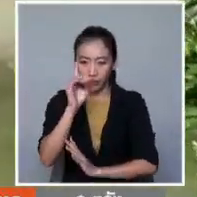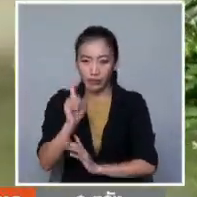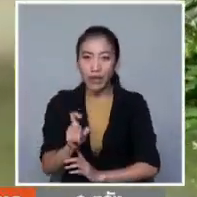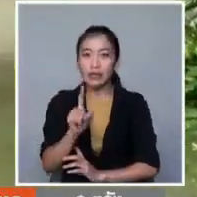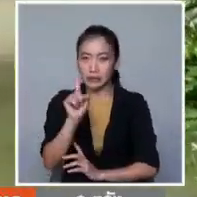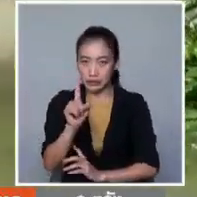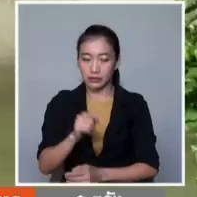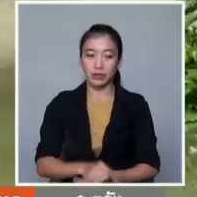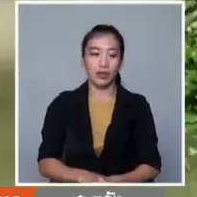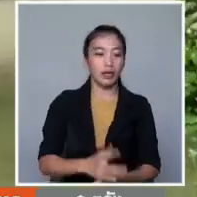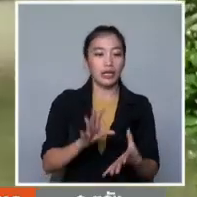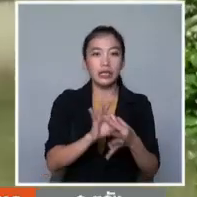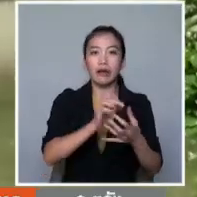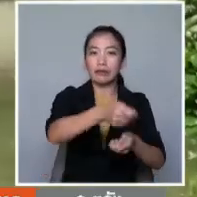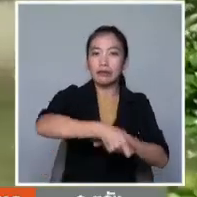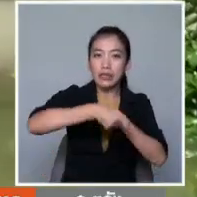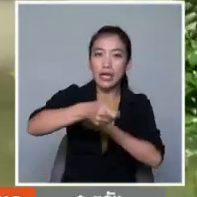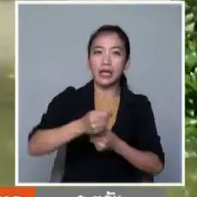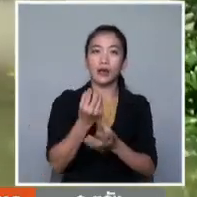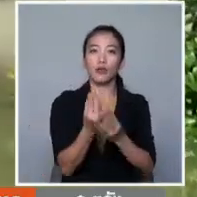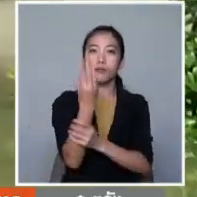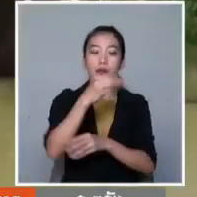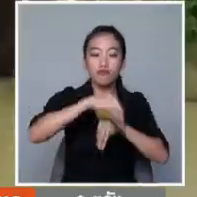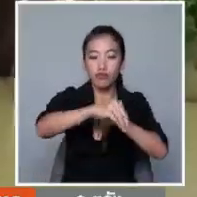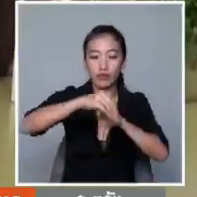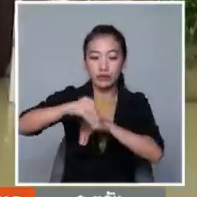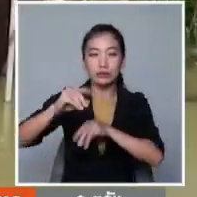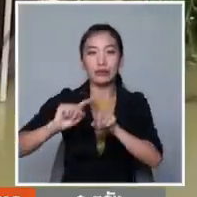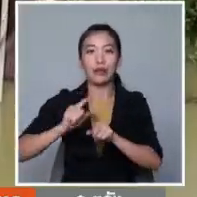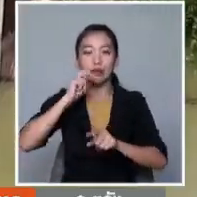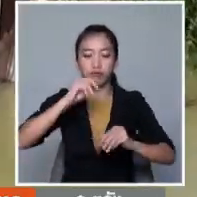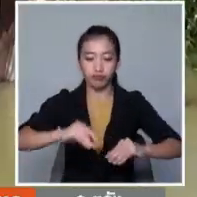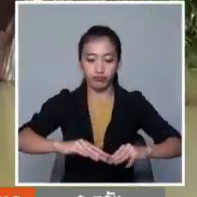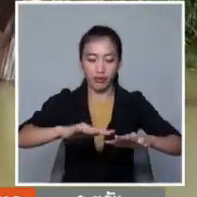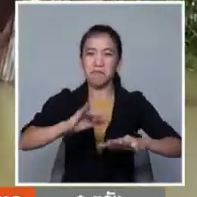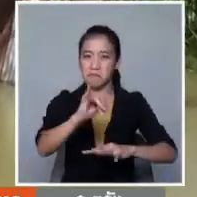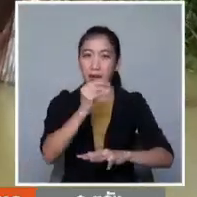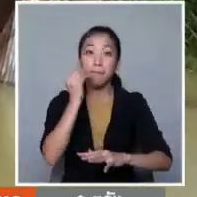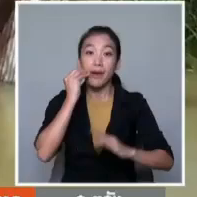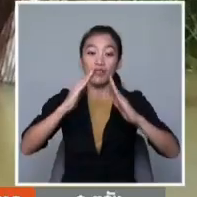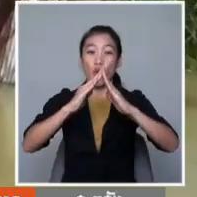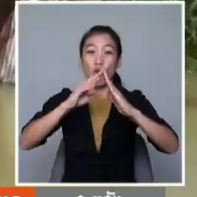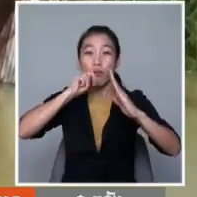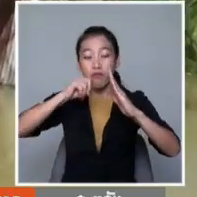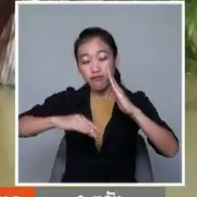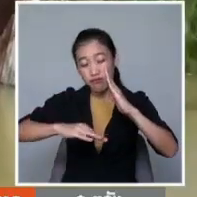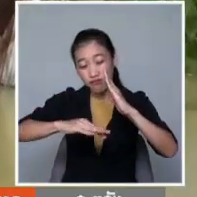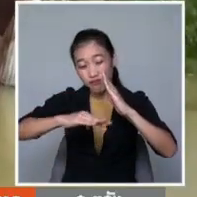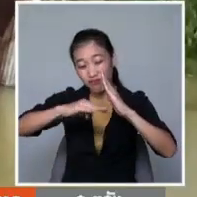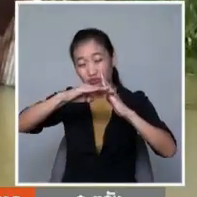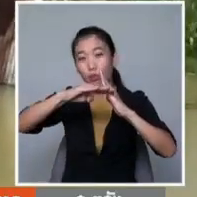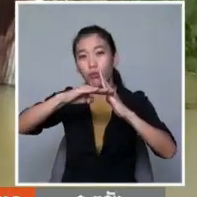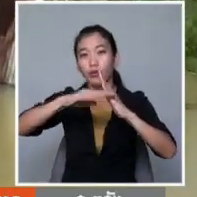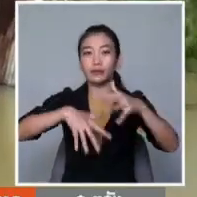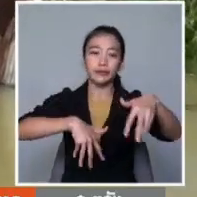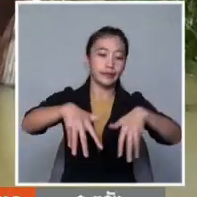ษตรถูกน้ำท่วมขังนับหมื่นไร่บ้านเรือนบางหลังเนี่ยถูกน้ำท่วมขังสูงจนมิดหลังคาบ้านประชาชนได้รับความเ